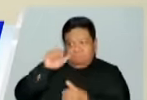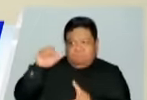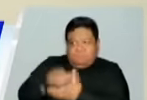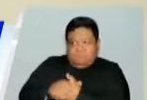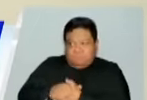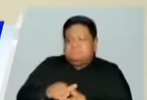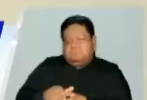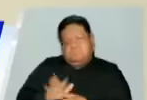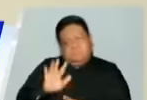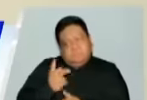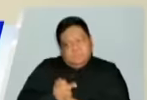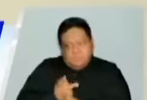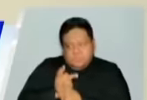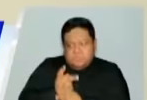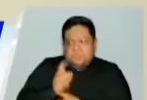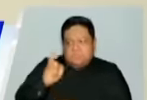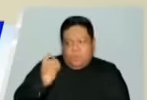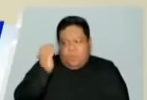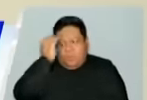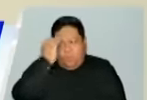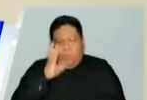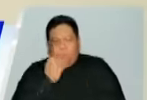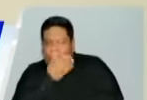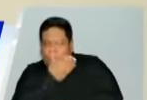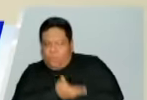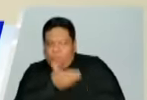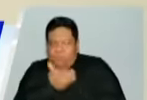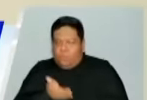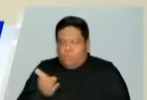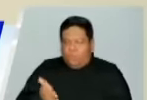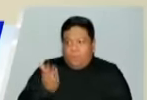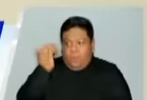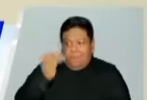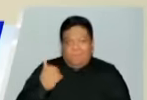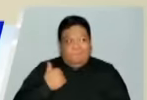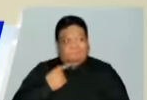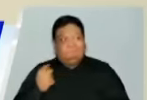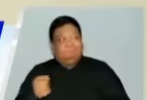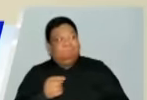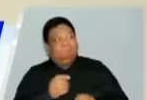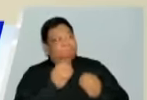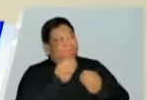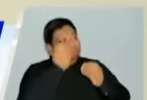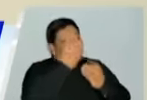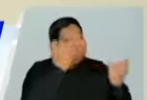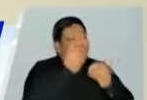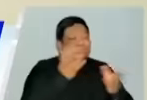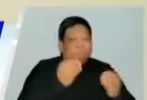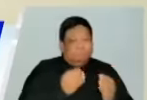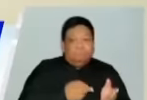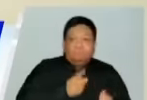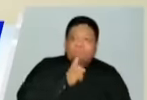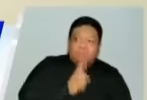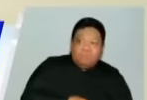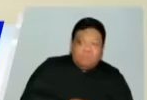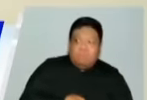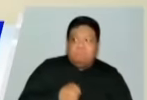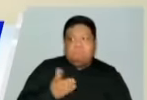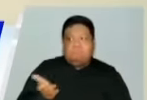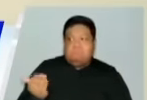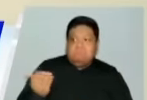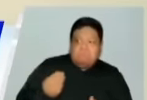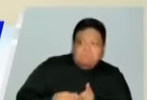kilalanin ang mga taong ito. Kasi wala hong katotohanan yung pinagsasabi nila na nangihingi ng pera o